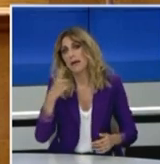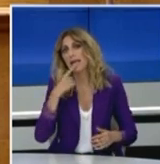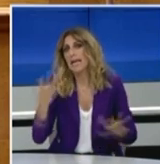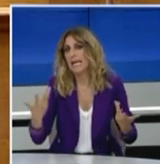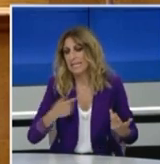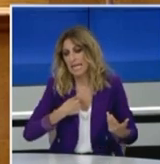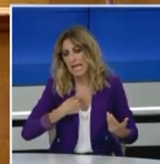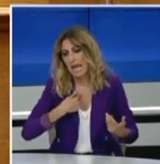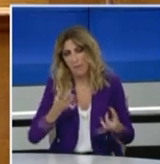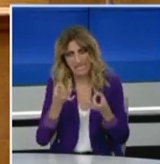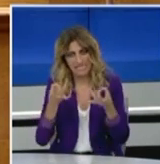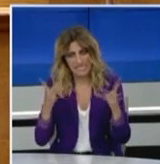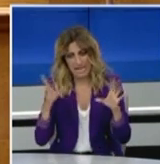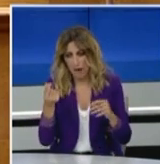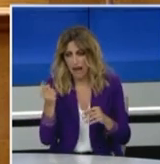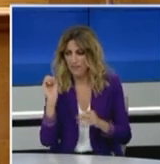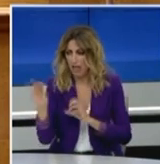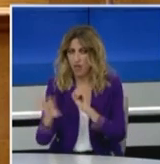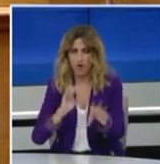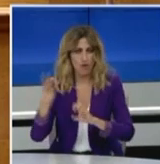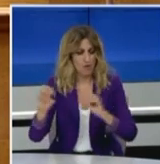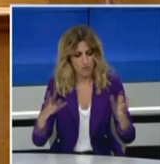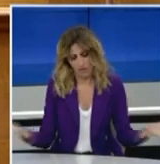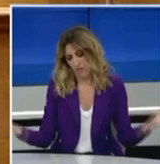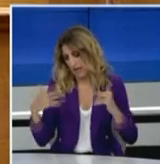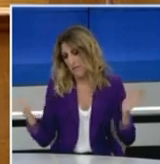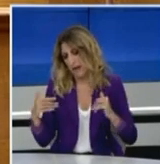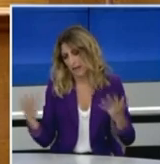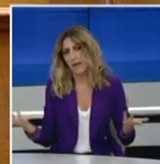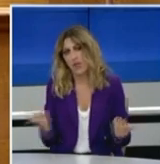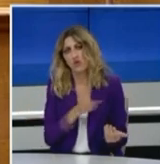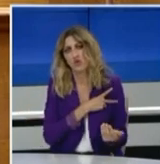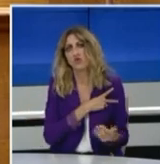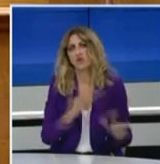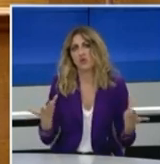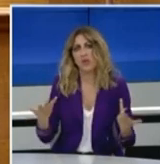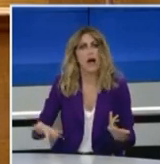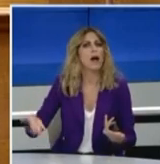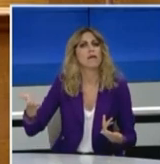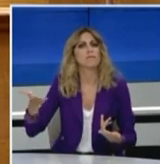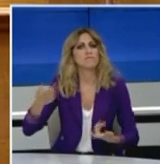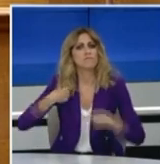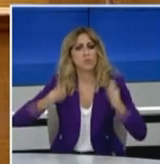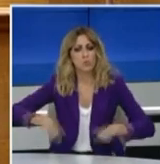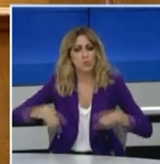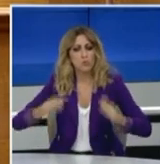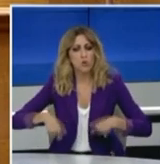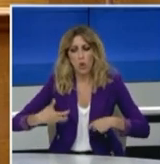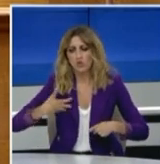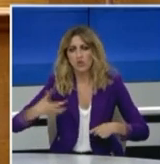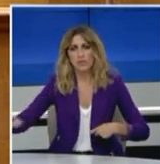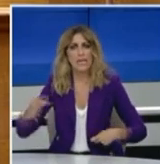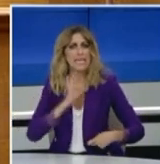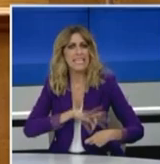Ένωση. Σωστά, γιατί για να ταϊστεί η κερδοφορία του μεγάλου κεφαλαίου, ο λαός μας έχει ήδη πληρώσει πολλά,